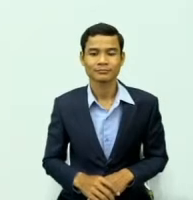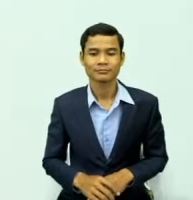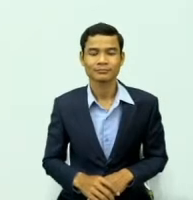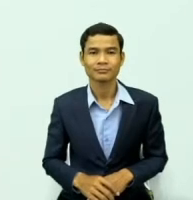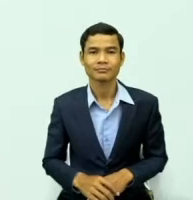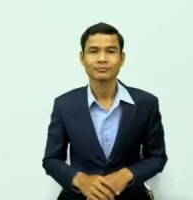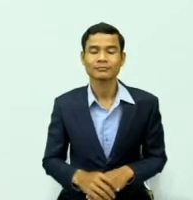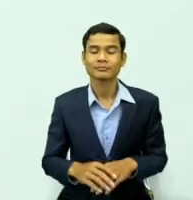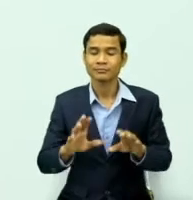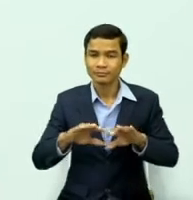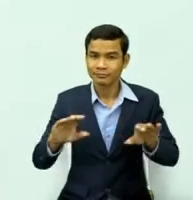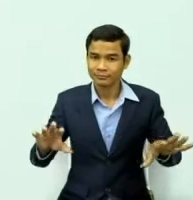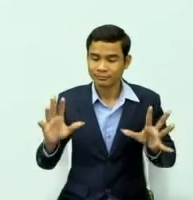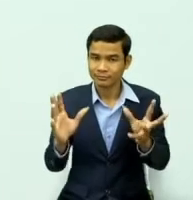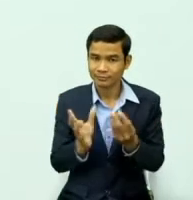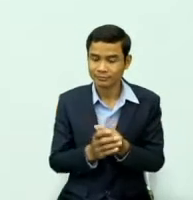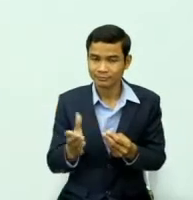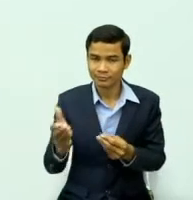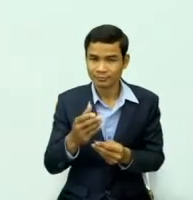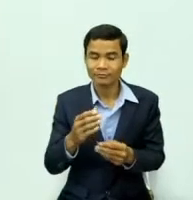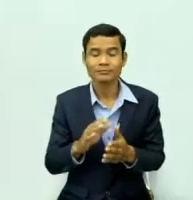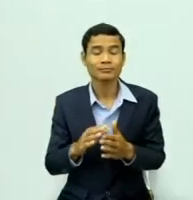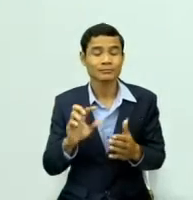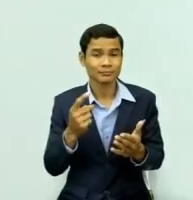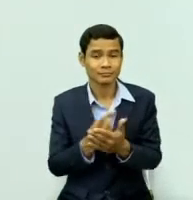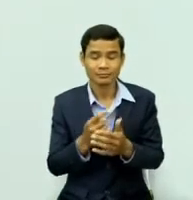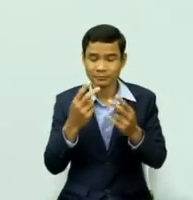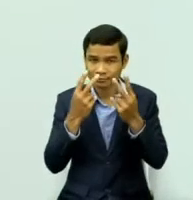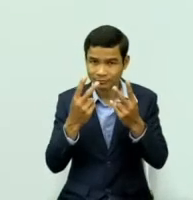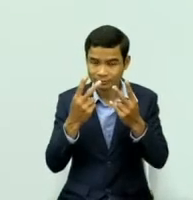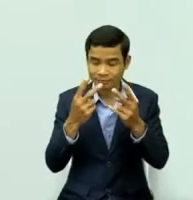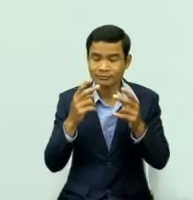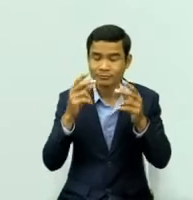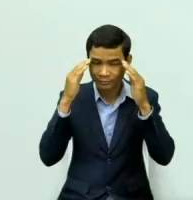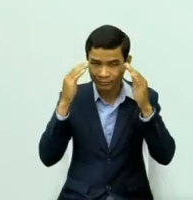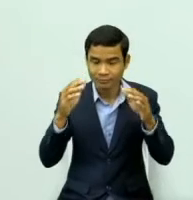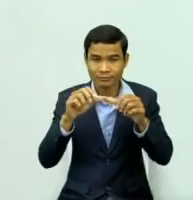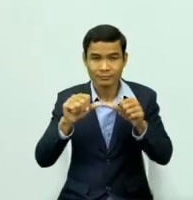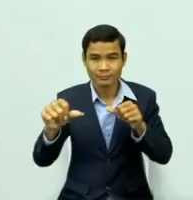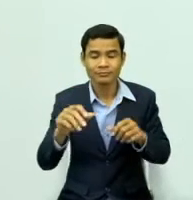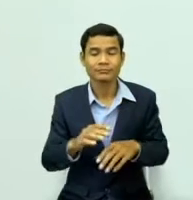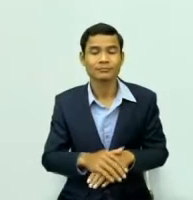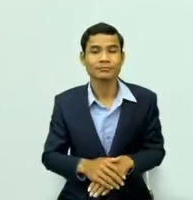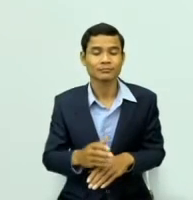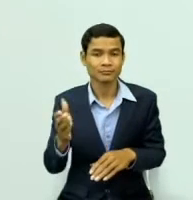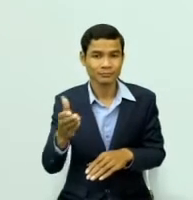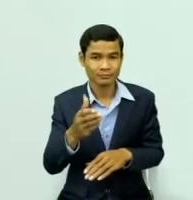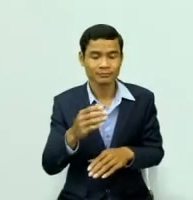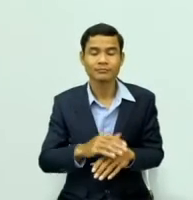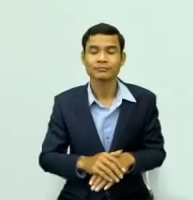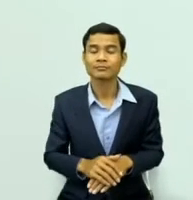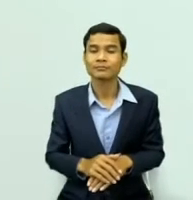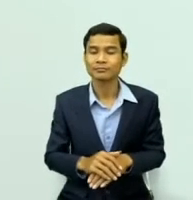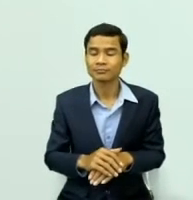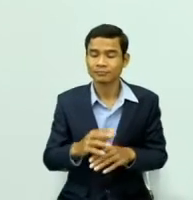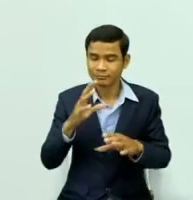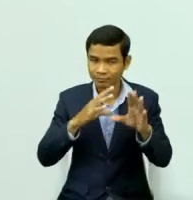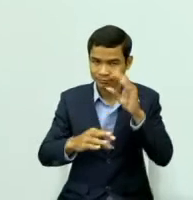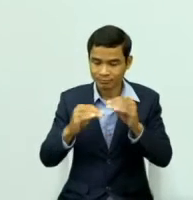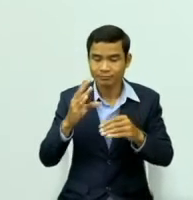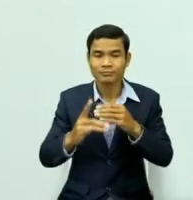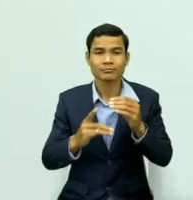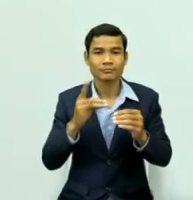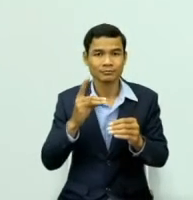chà con từng ở khní con chơi rôm tam đan chơi mùi nè cực bằng tọp tít chà chân cho tật đó chà sắc xa ẩm